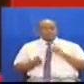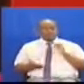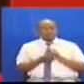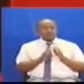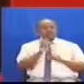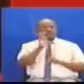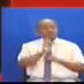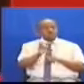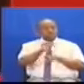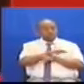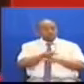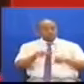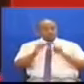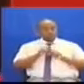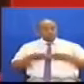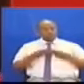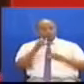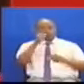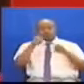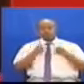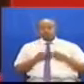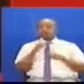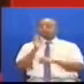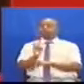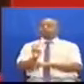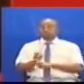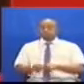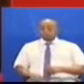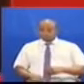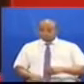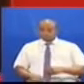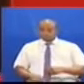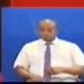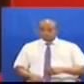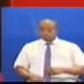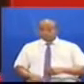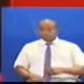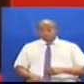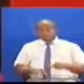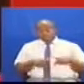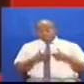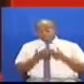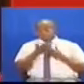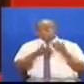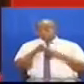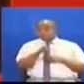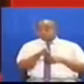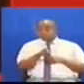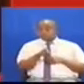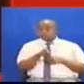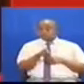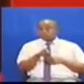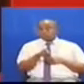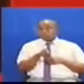na usalama, jeshi letu liwe imara. Lakini ukiangalia katika upande mwingine, nchi yetu imekuwa na kadhia kubwa